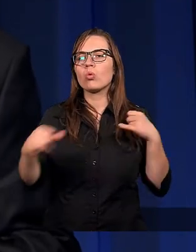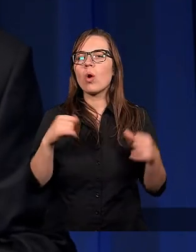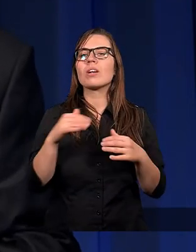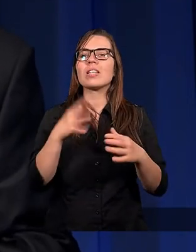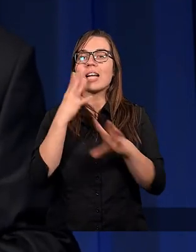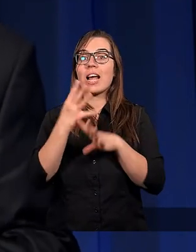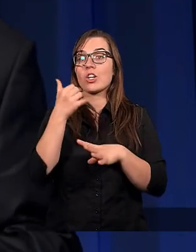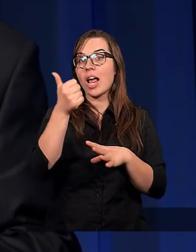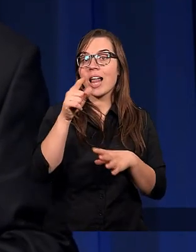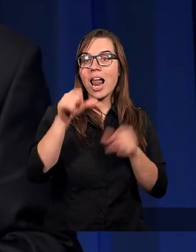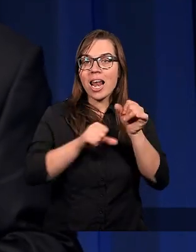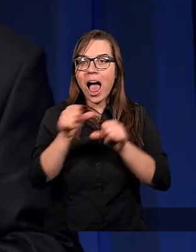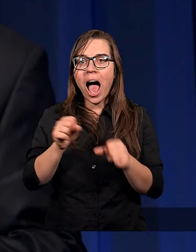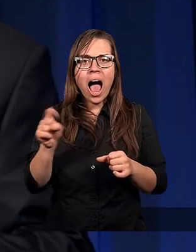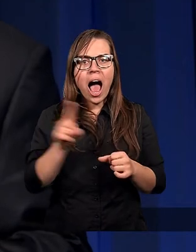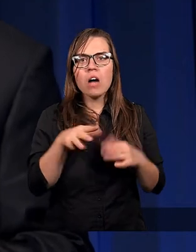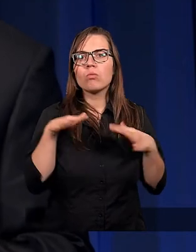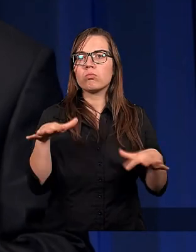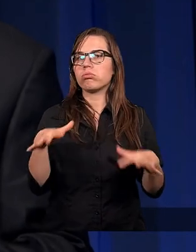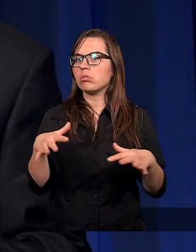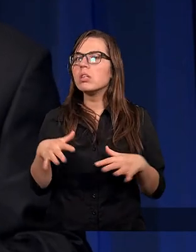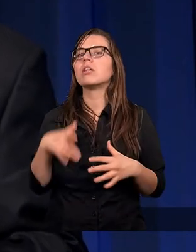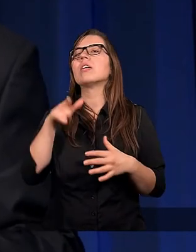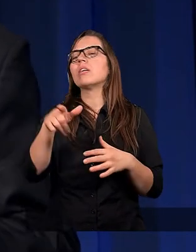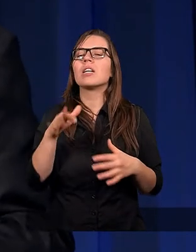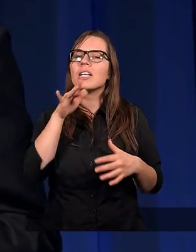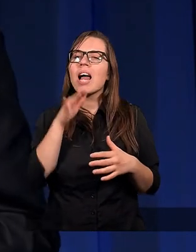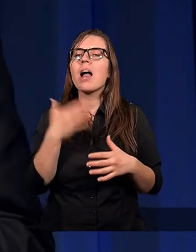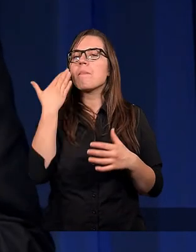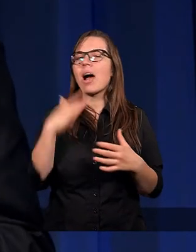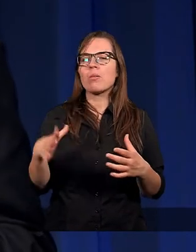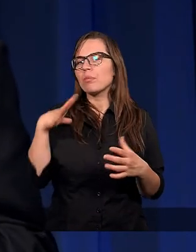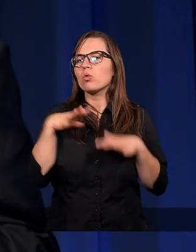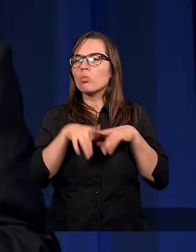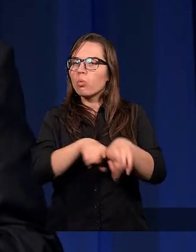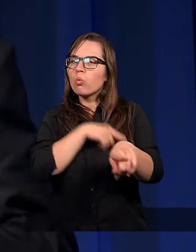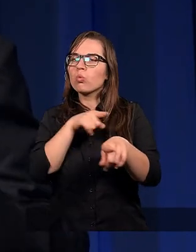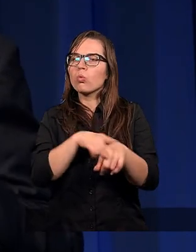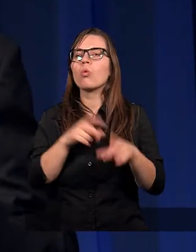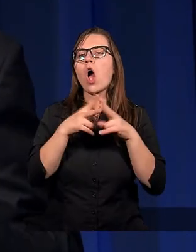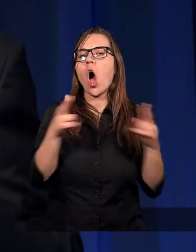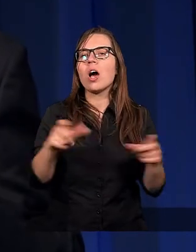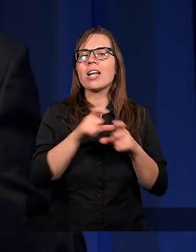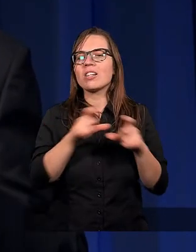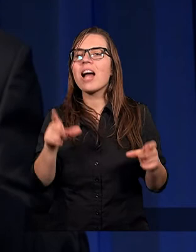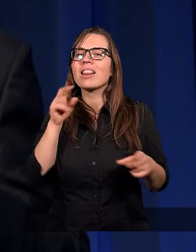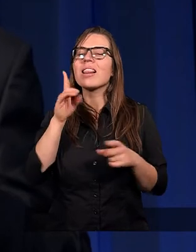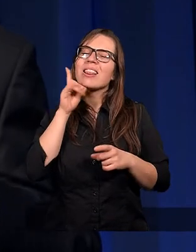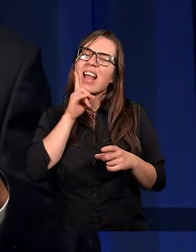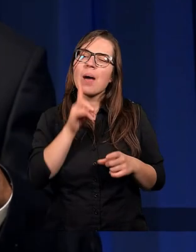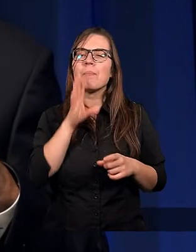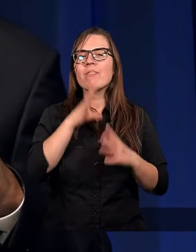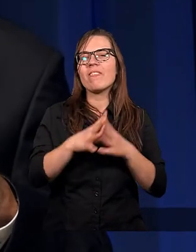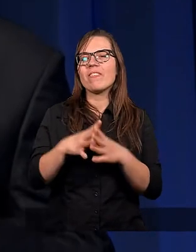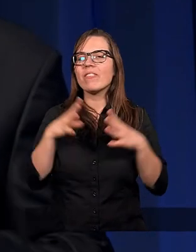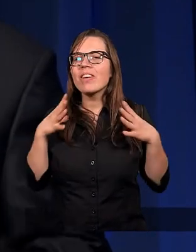lat. Izrael za jego czasów przeżywa bardzo długi okres takiego naprawdę